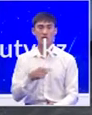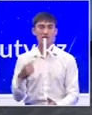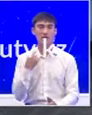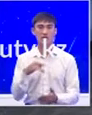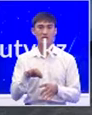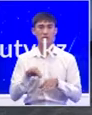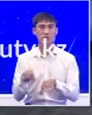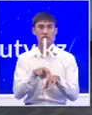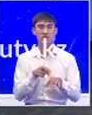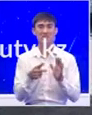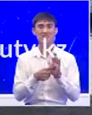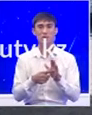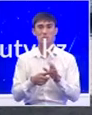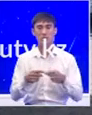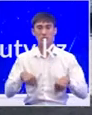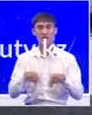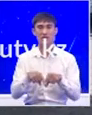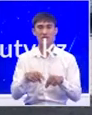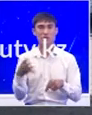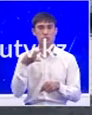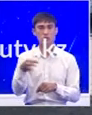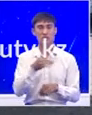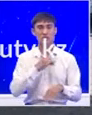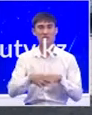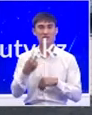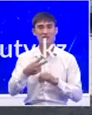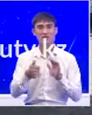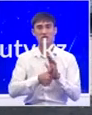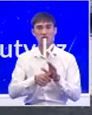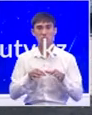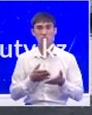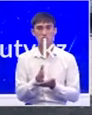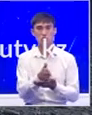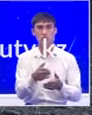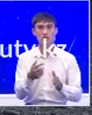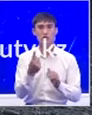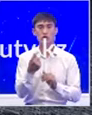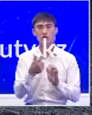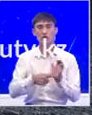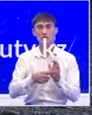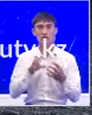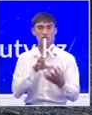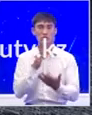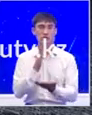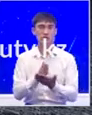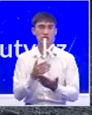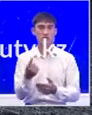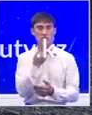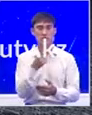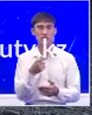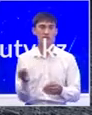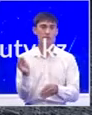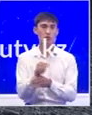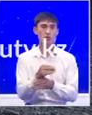перевозками занимаются 7 предприятий. Всего в областном центре на 26 маршрутах курсирует порядка 170 автобусов. Уже в ближайшее время их ряды